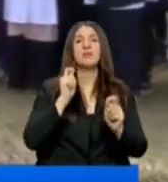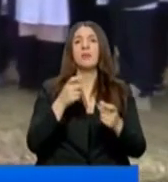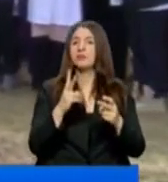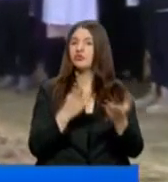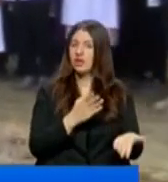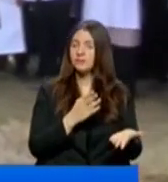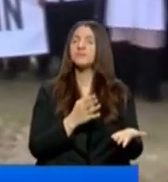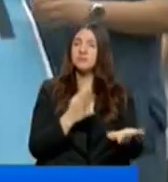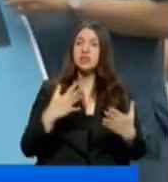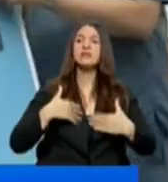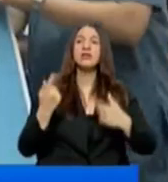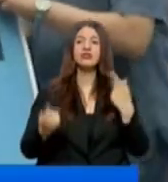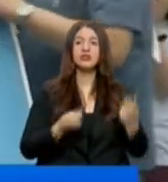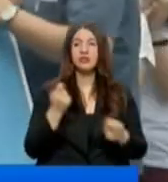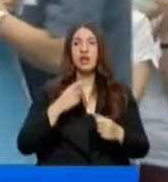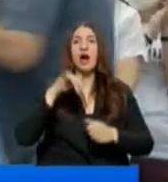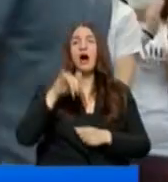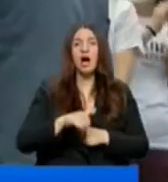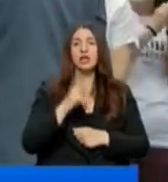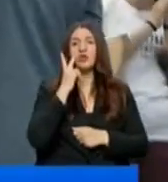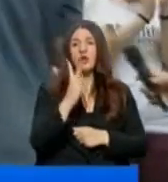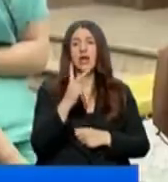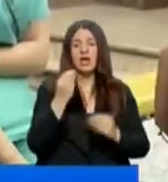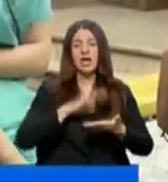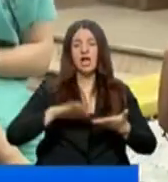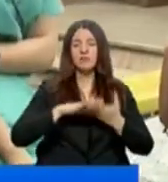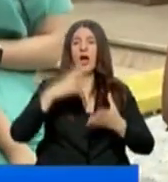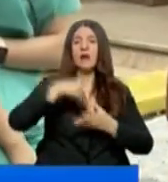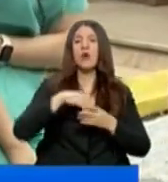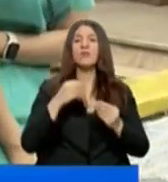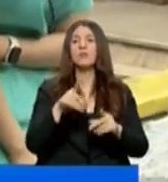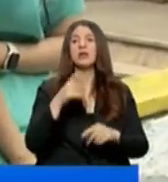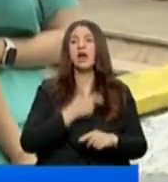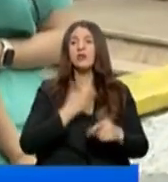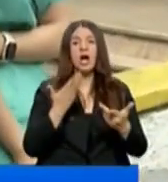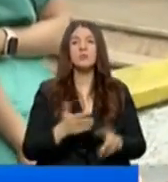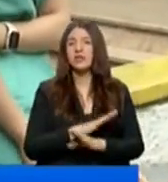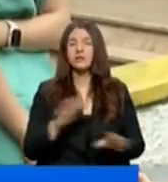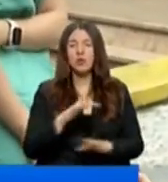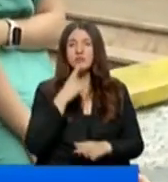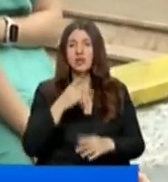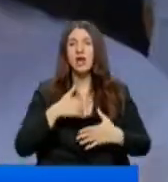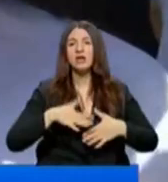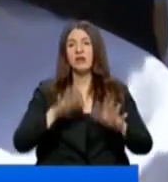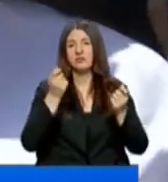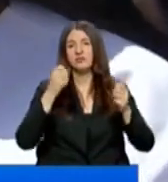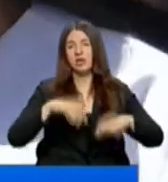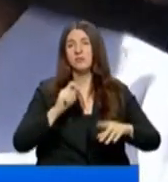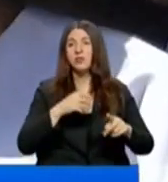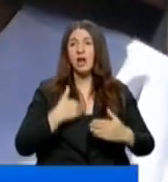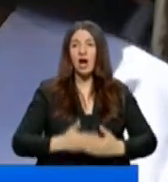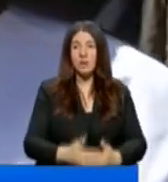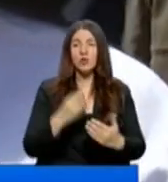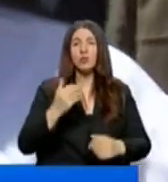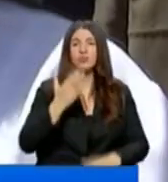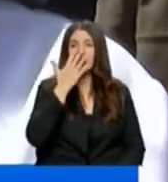yapabilecek. Sağlık çalışanları haklarımıza yönelik iyileştirme içermeyen bu yasayı kabul etmiyoruz diyerek greve gitmişti. Şu an hamile olduğum için